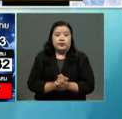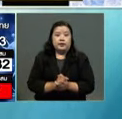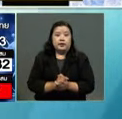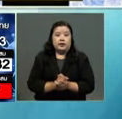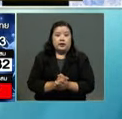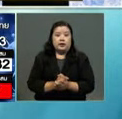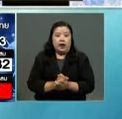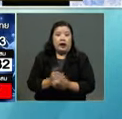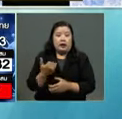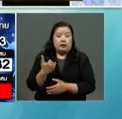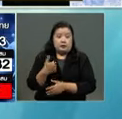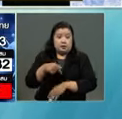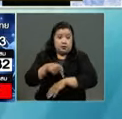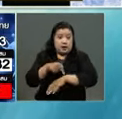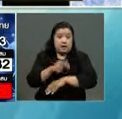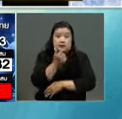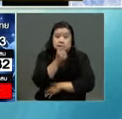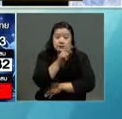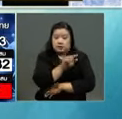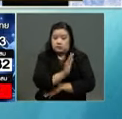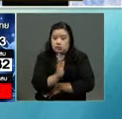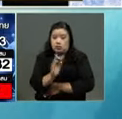คนนะครับคนที่ตัวเลขนะตอนเที่ยงวันนี้นะครับที่นี่อีก11:00